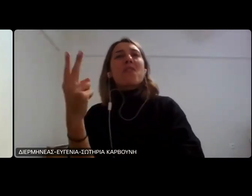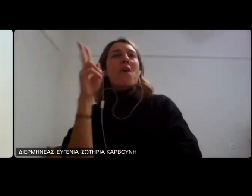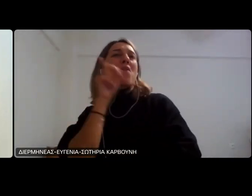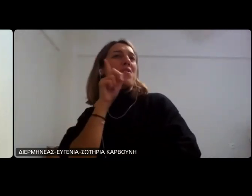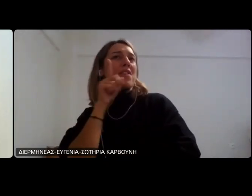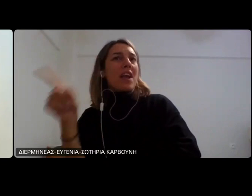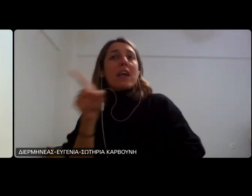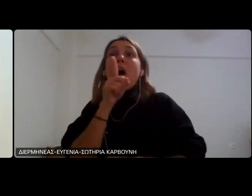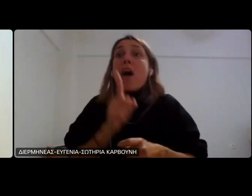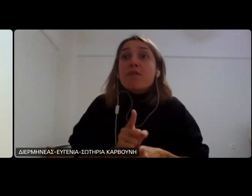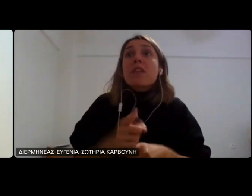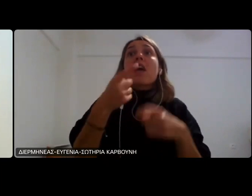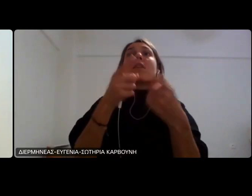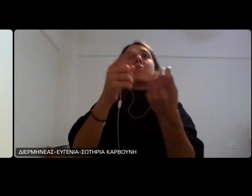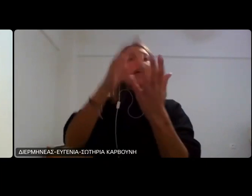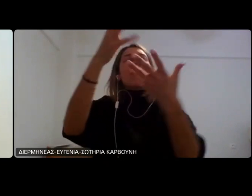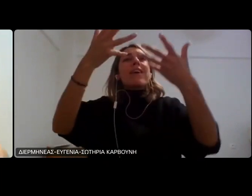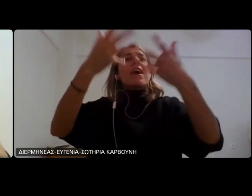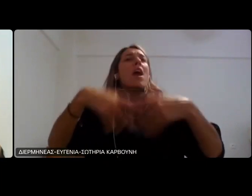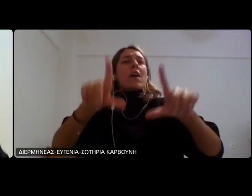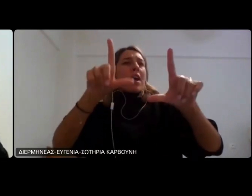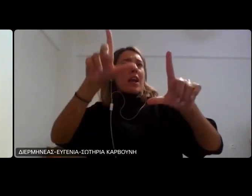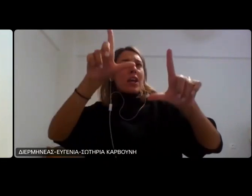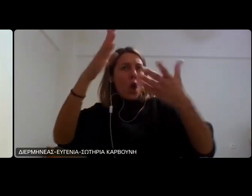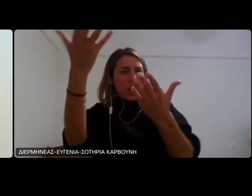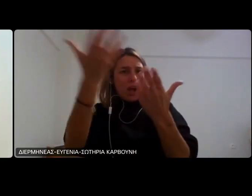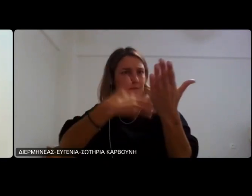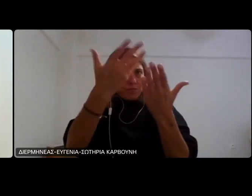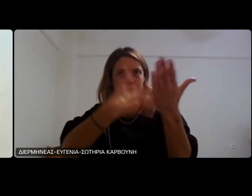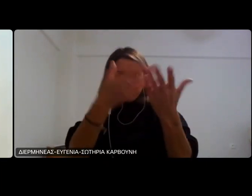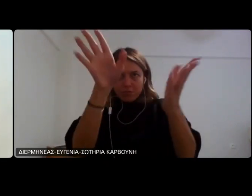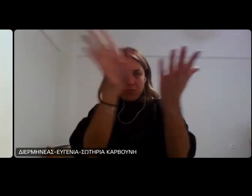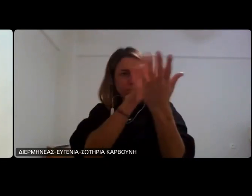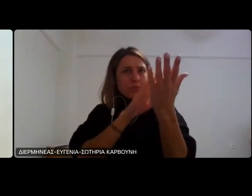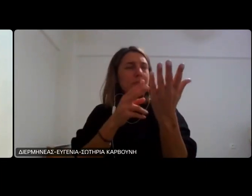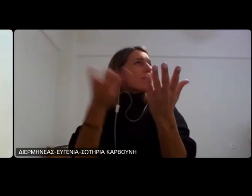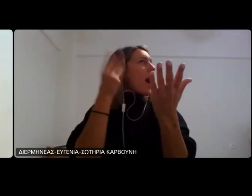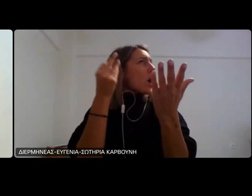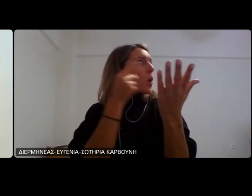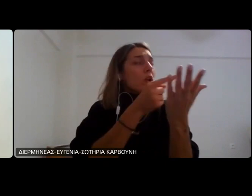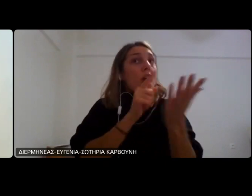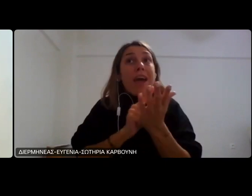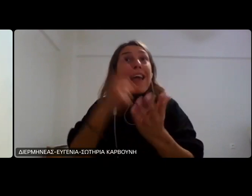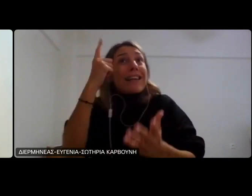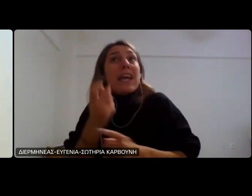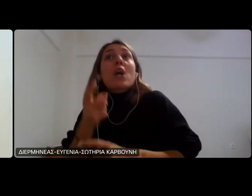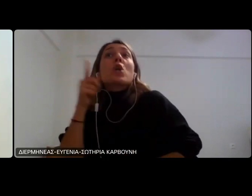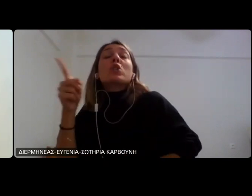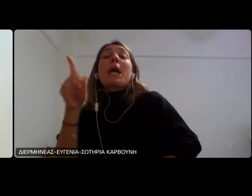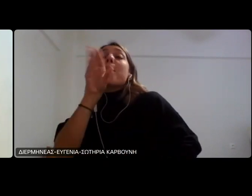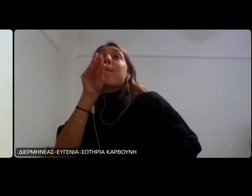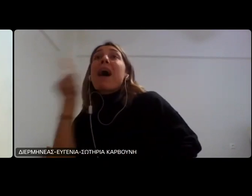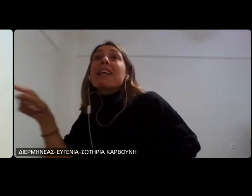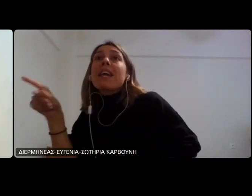μπορεί να χρησιμοποιούν το screen reader και να έχουν συνηθίσει το παπάκι να ξέρουν ότι αναφέρεται στο γένος, αλλά αυτό δεν θα συμβεί με